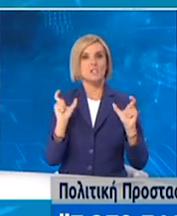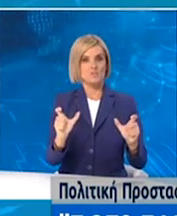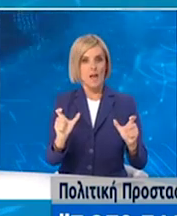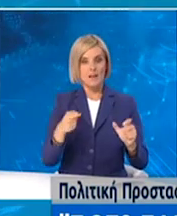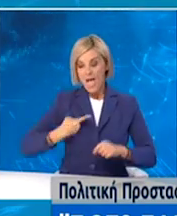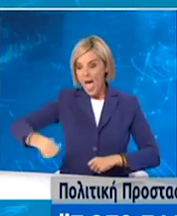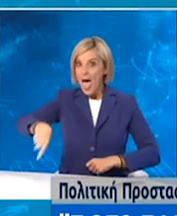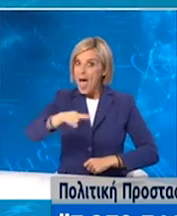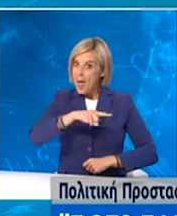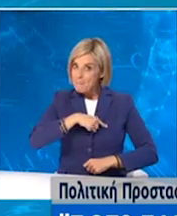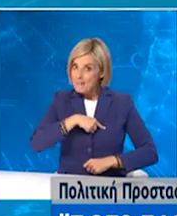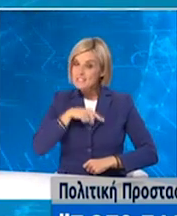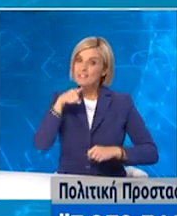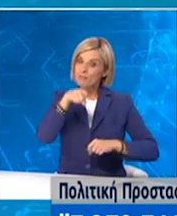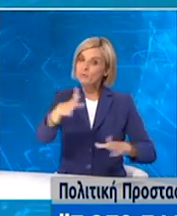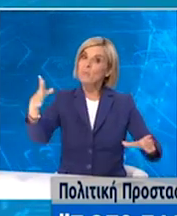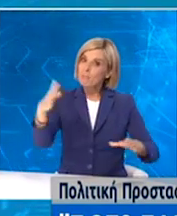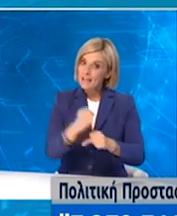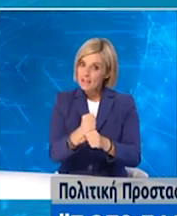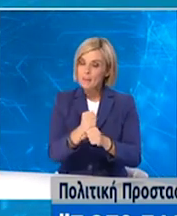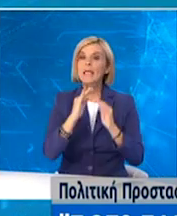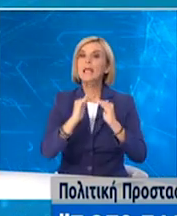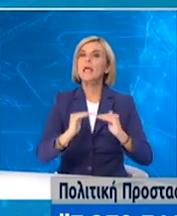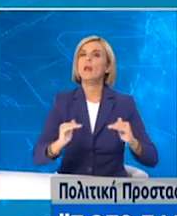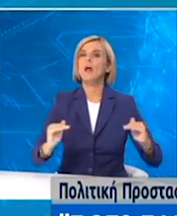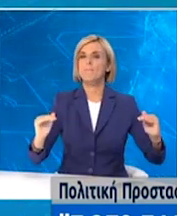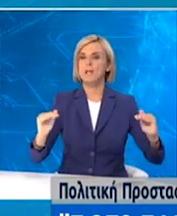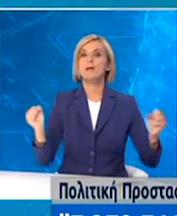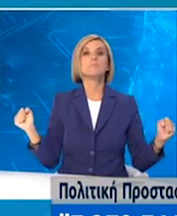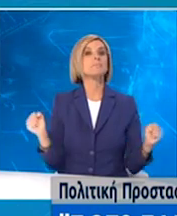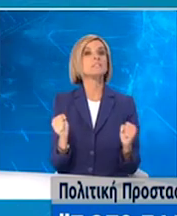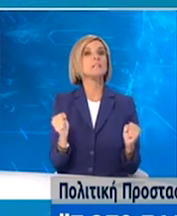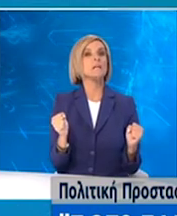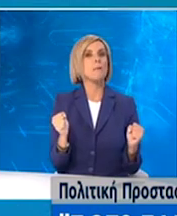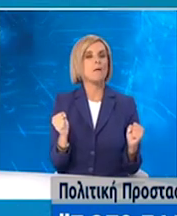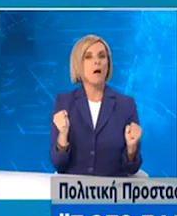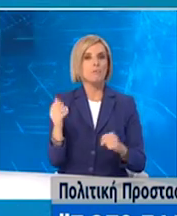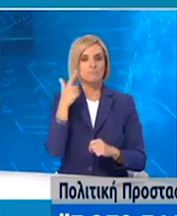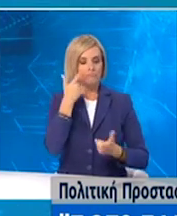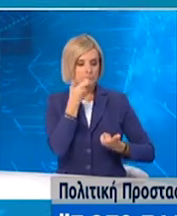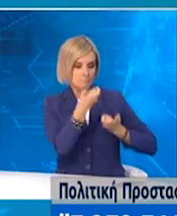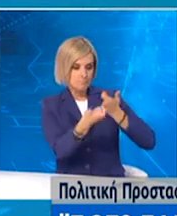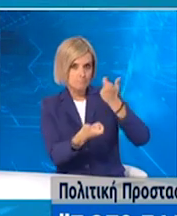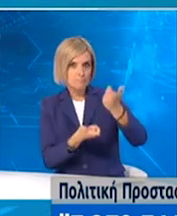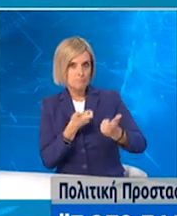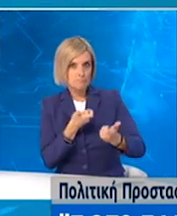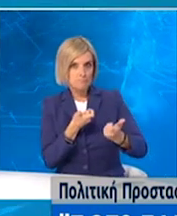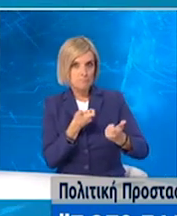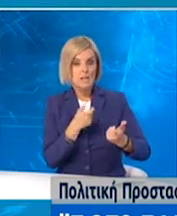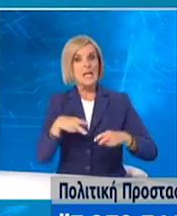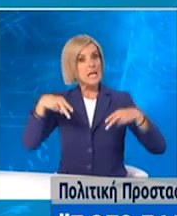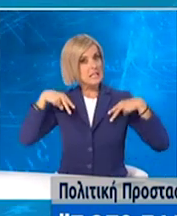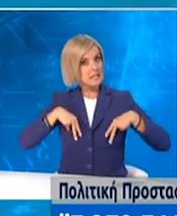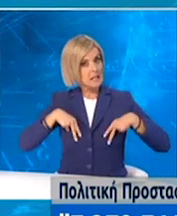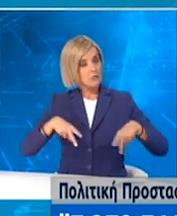παραμείνει έτσι. Για να το πετύχουμε, χρειάζεται νυφαλιότητα, ψυχραιμία, εγρήγορση και επιφυλακή, τόσο από την πλευρά του